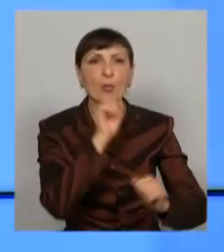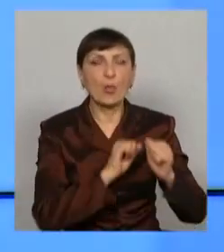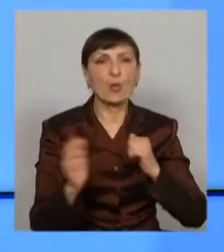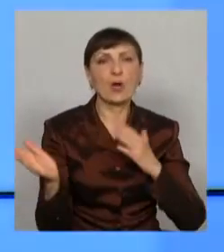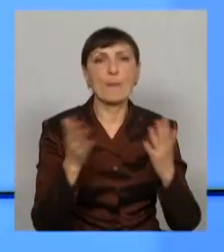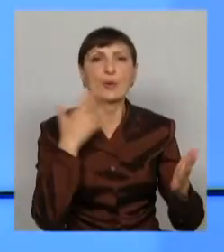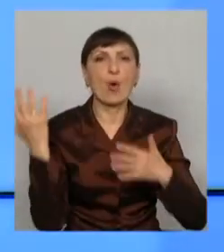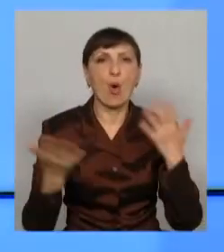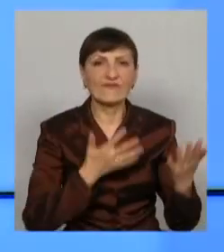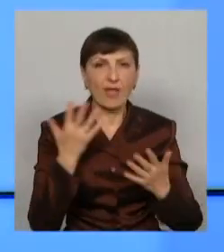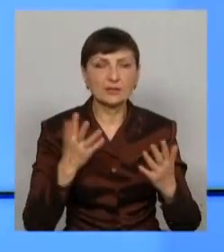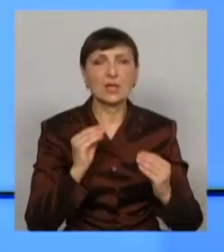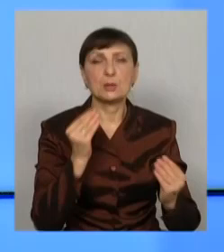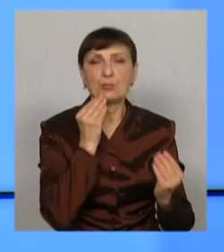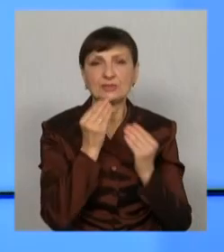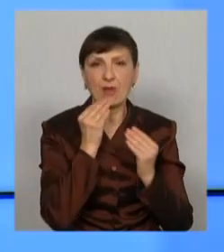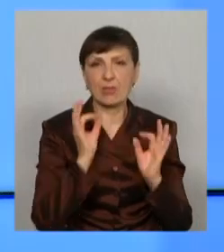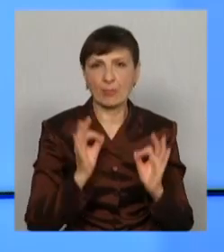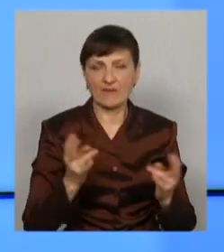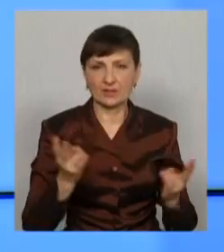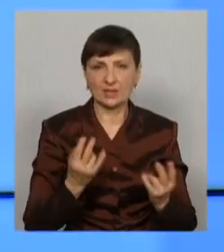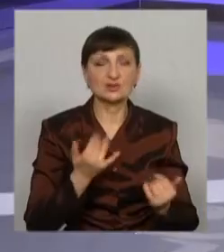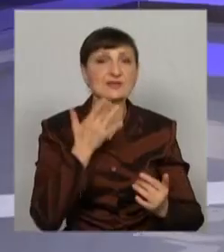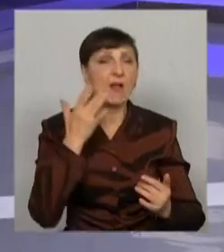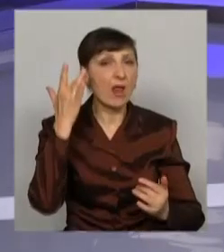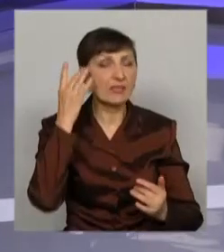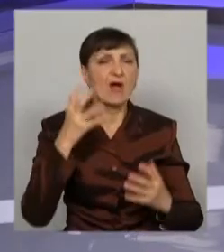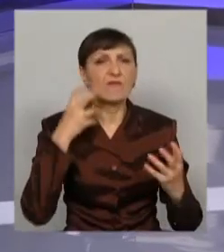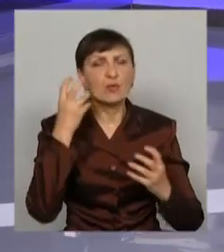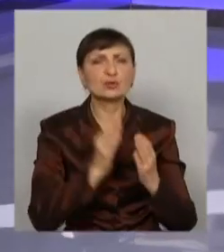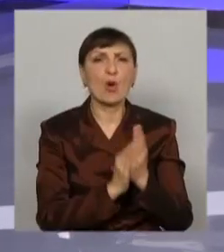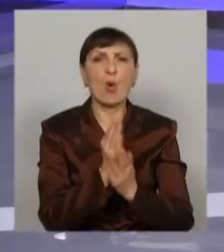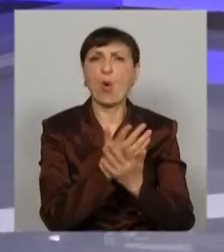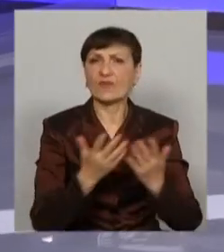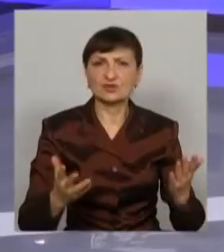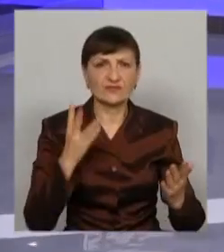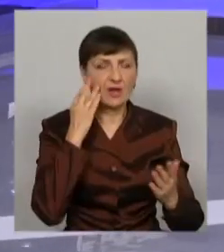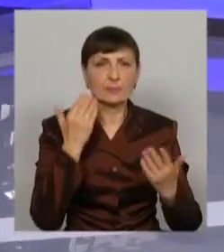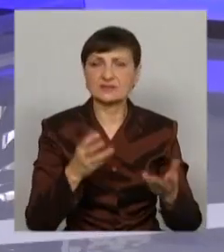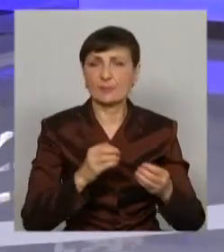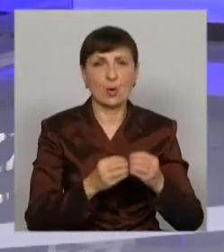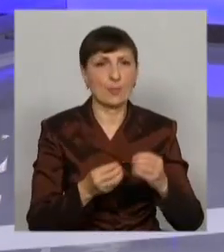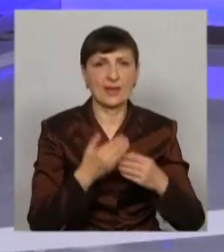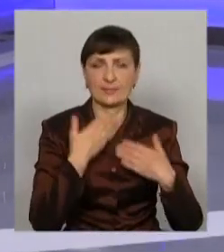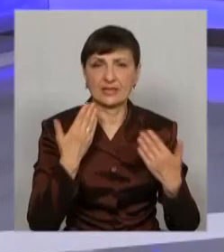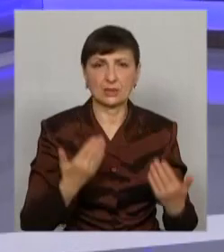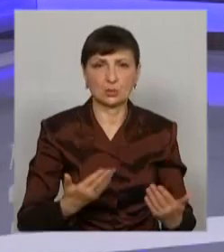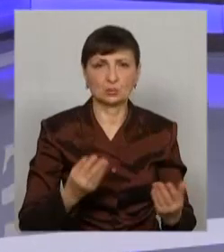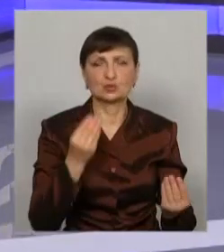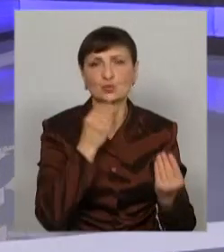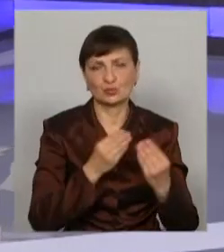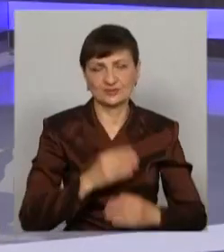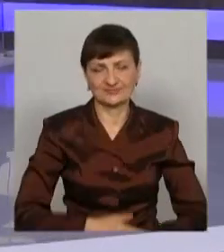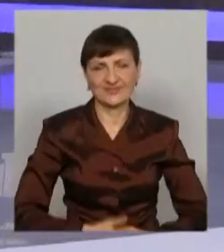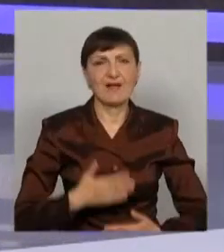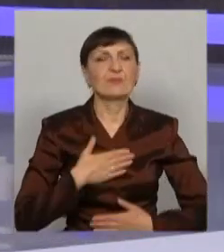и, конечно же, питание. Сейчас у нас лето, у нас фрукты, овощи. В Алмате, я думаю, проблем с этим нету. Спасибо большое